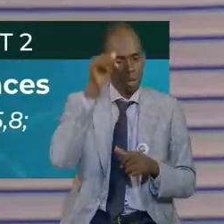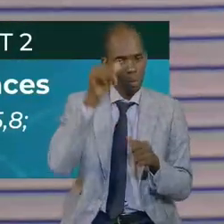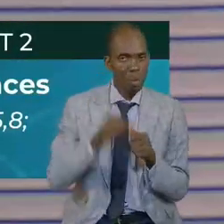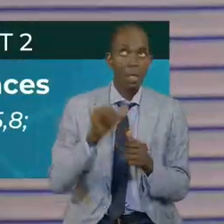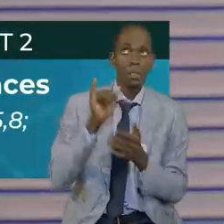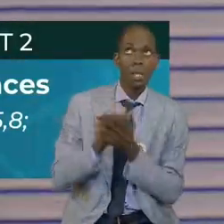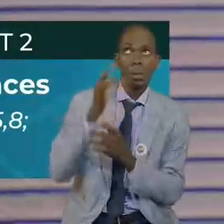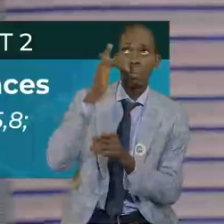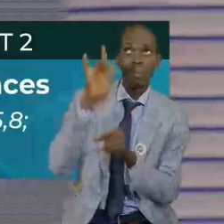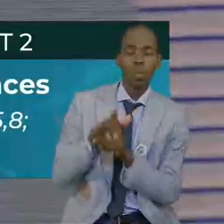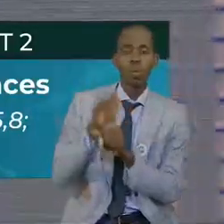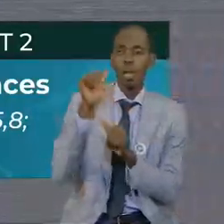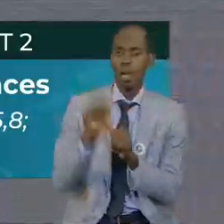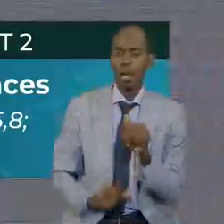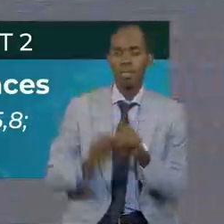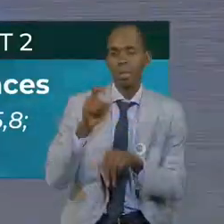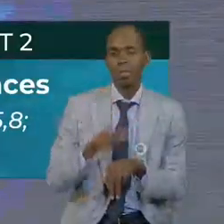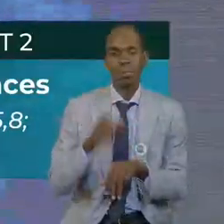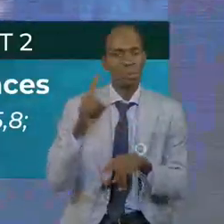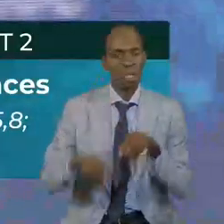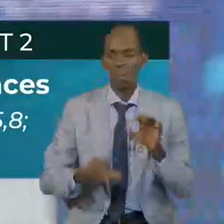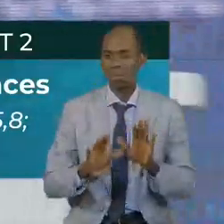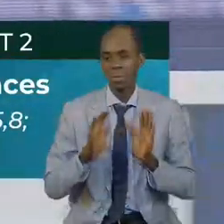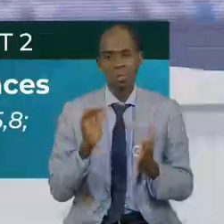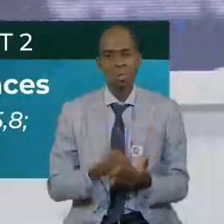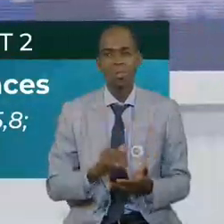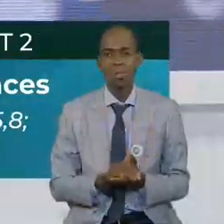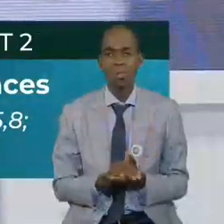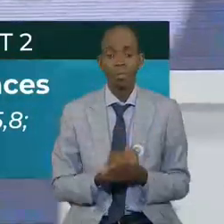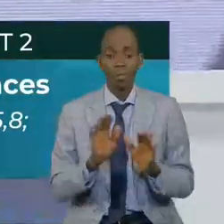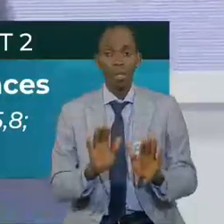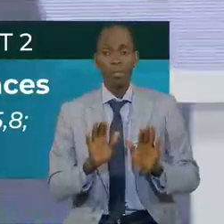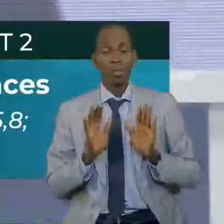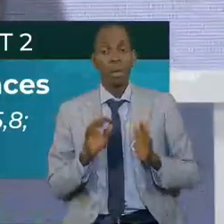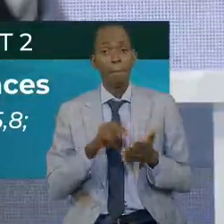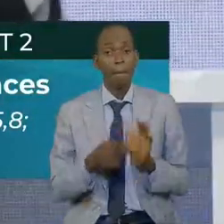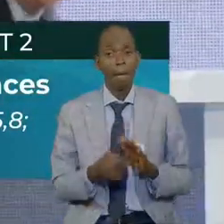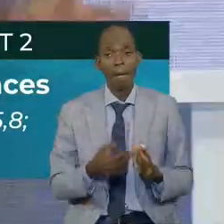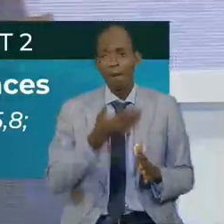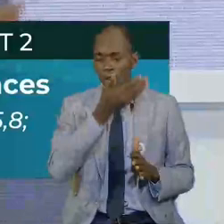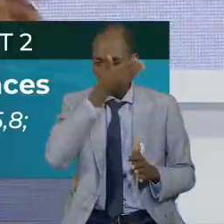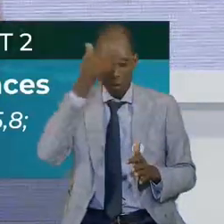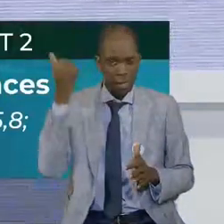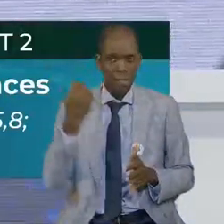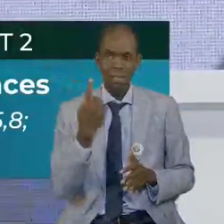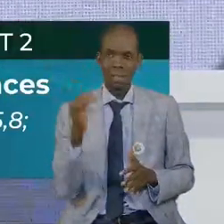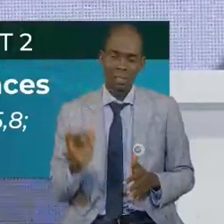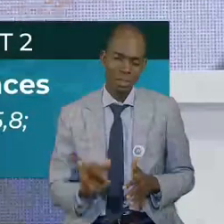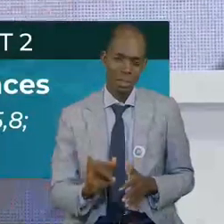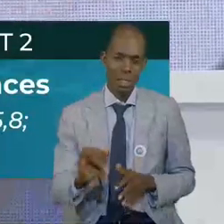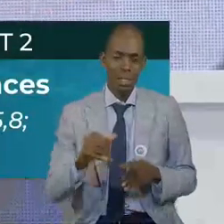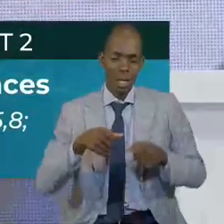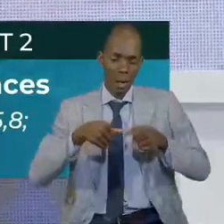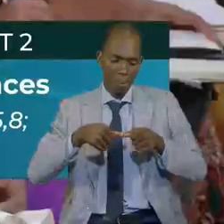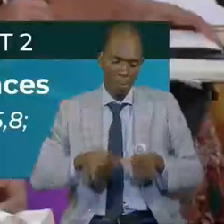peux pas avoir peur lorsque tu te souviens de tout cela à tout moment. Fear is forgetting eternal